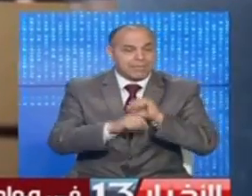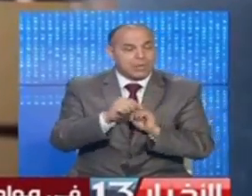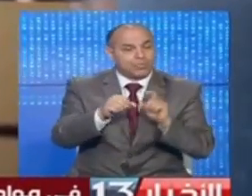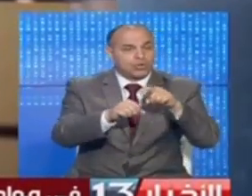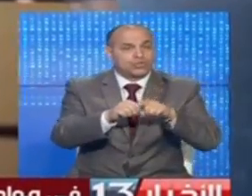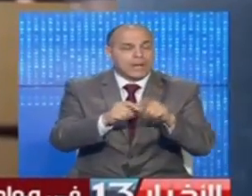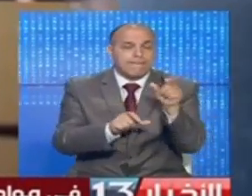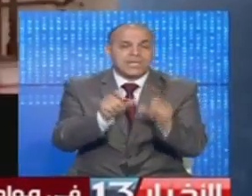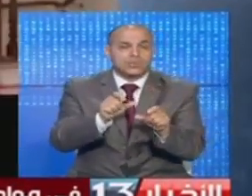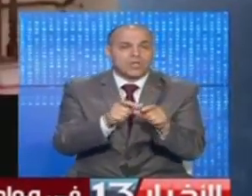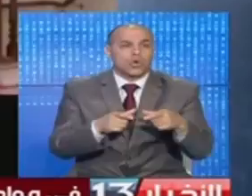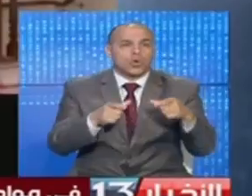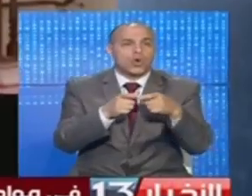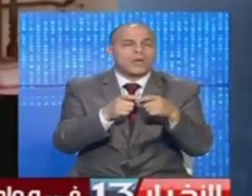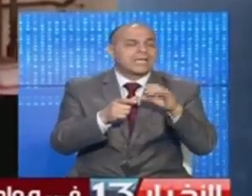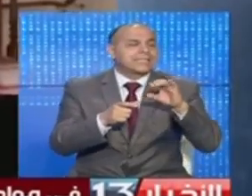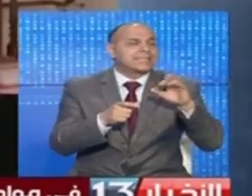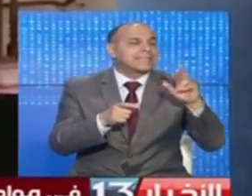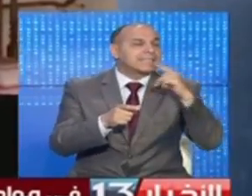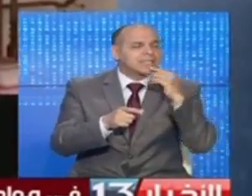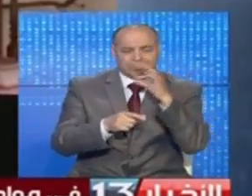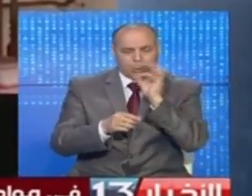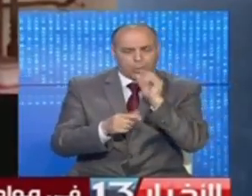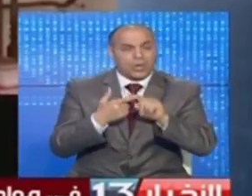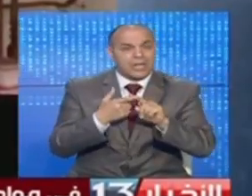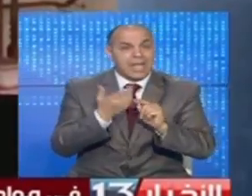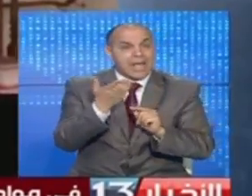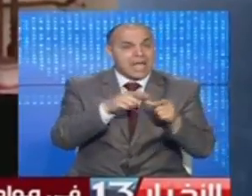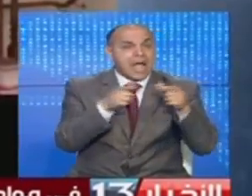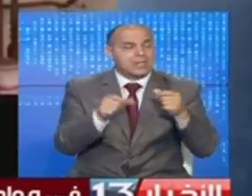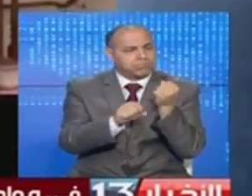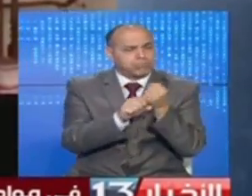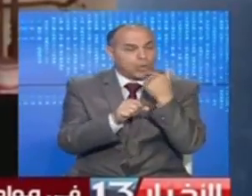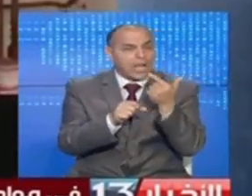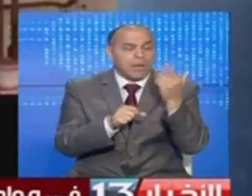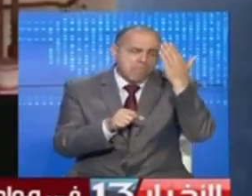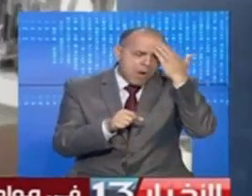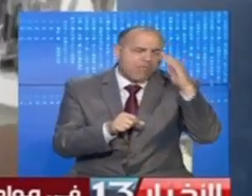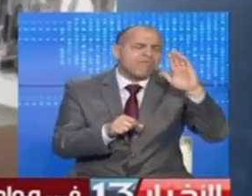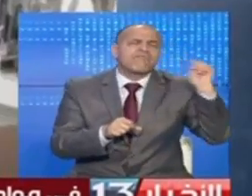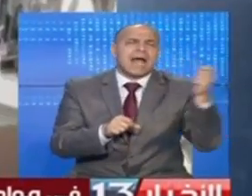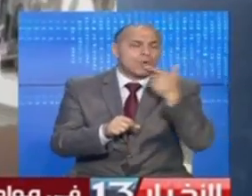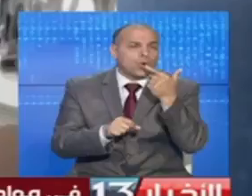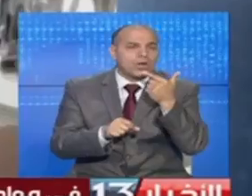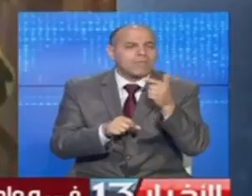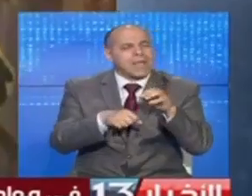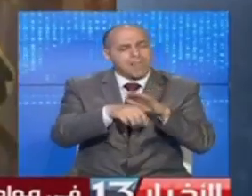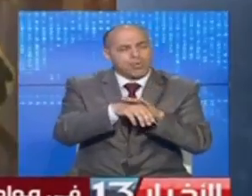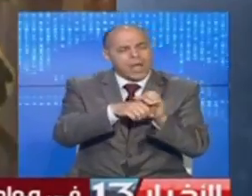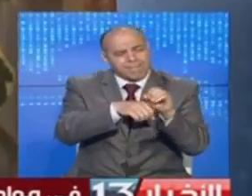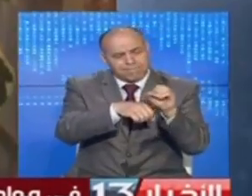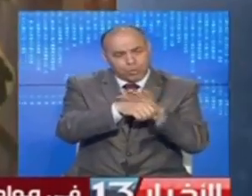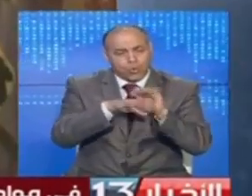بمشاركة مجموعة جلوبال سيتيزن غير الربحية، ويعد أكبر جهد من المشاهير حتى الآن في جائحة فيروس